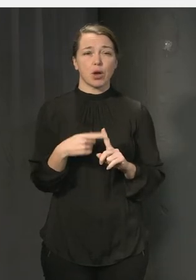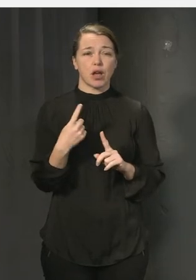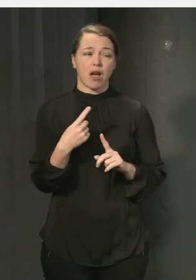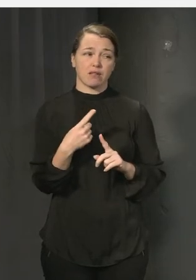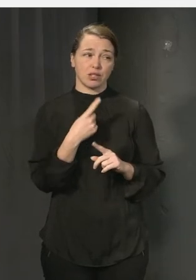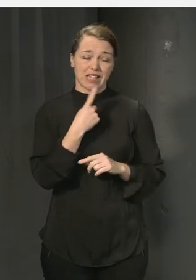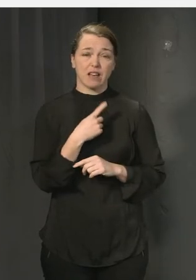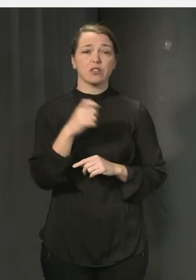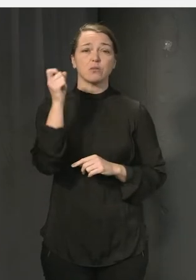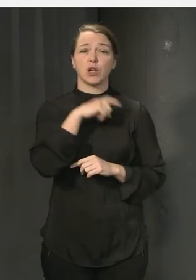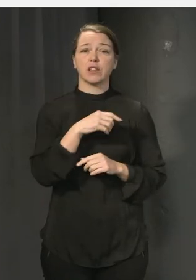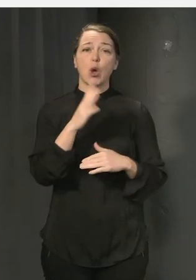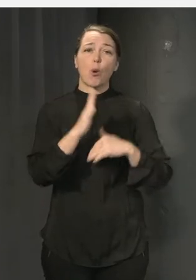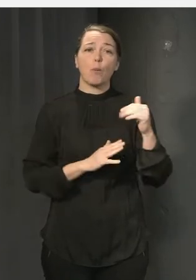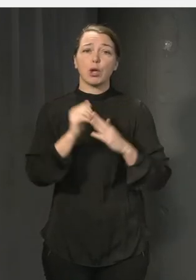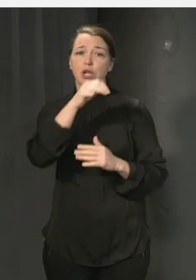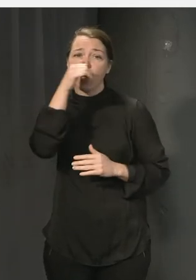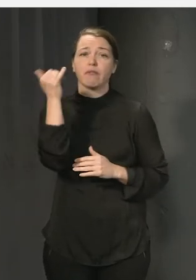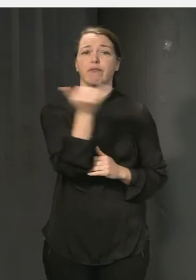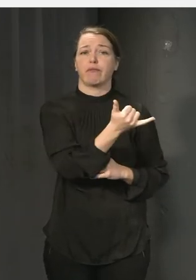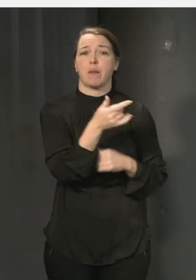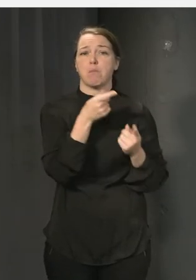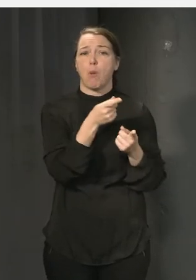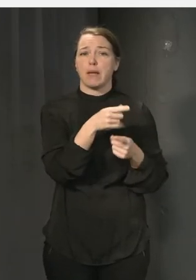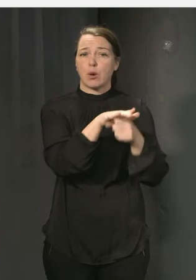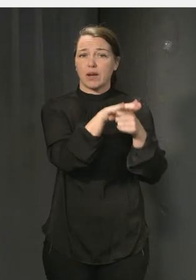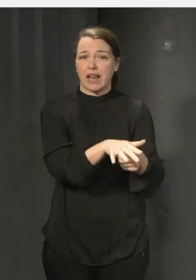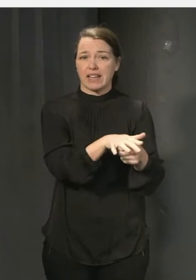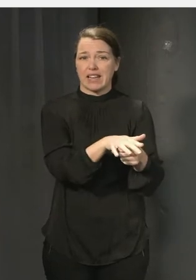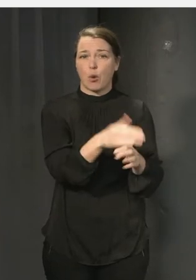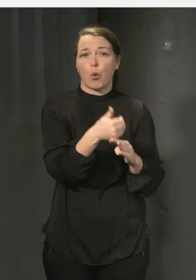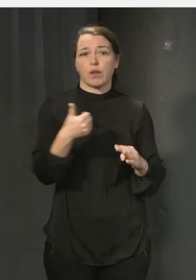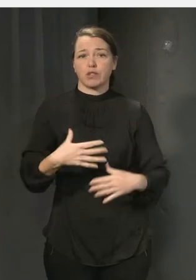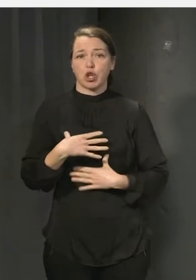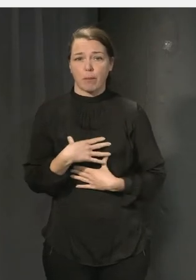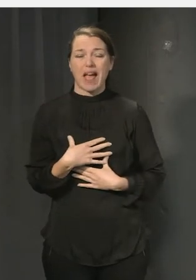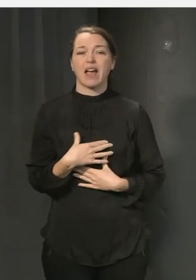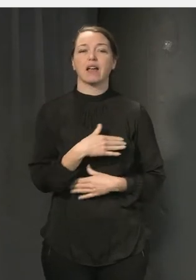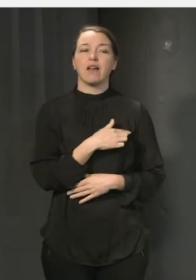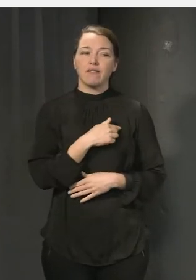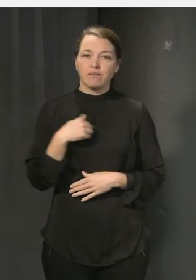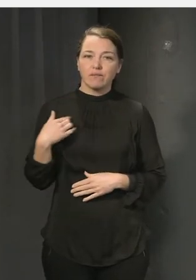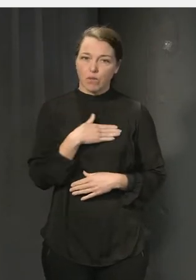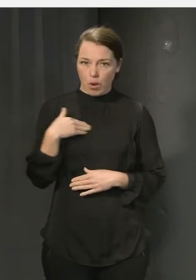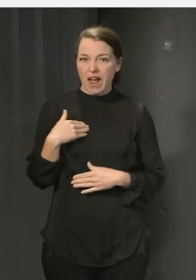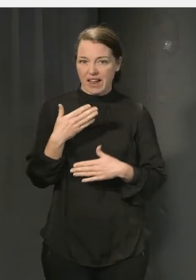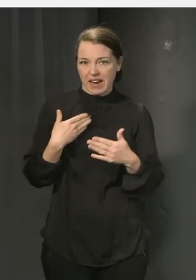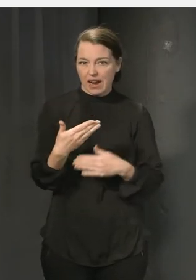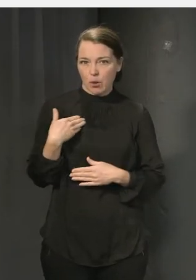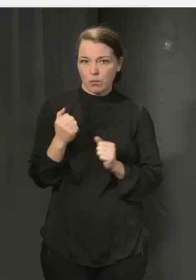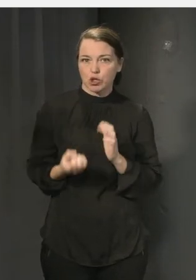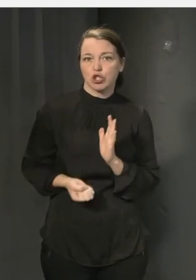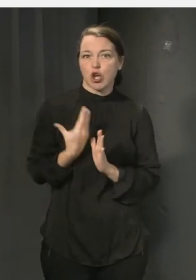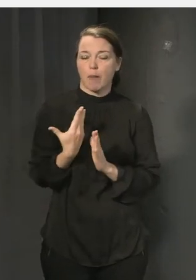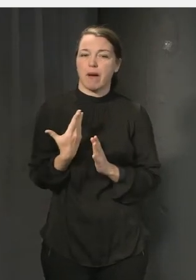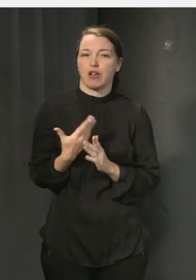bort mobbning och kränkningar och utanförskap. Utan det handlar ju om våra relationer. Däremot vet vi att